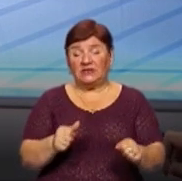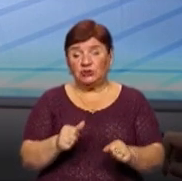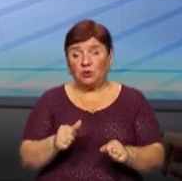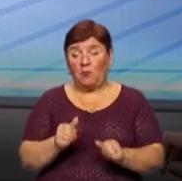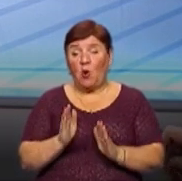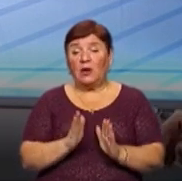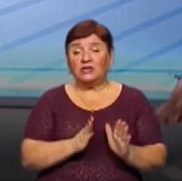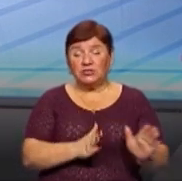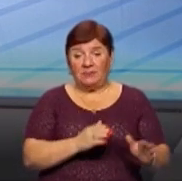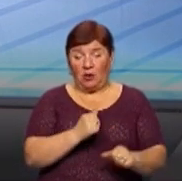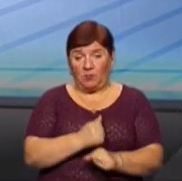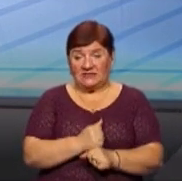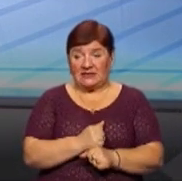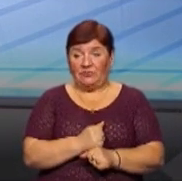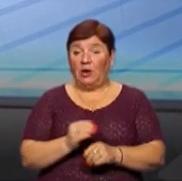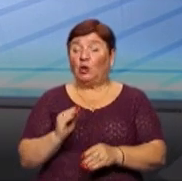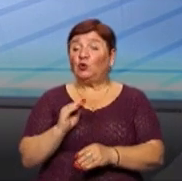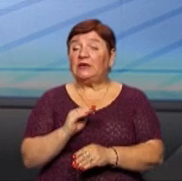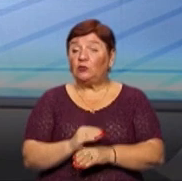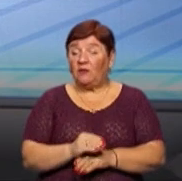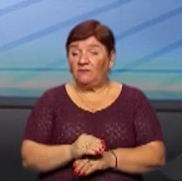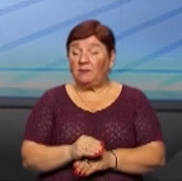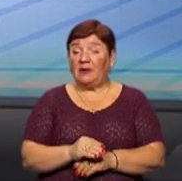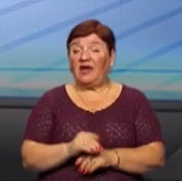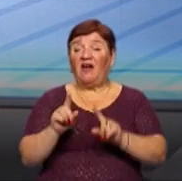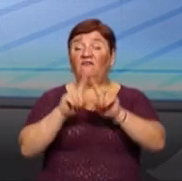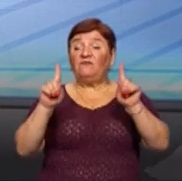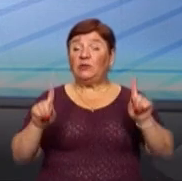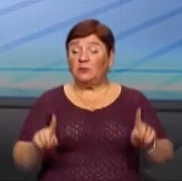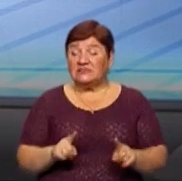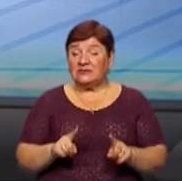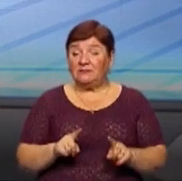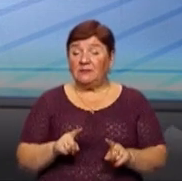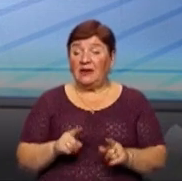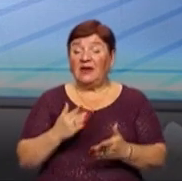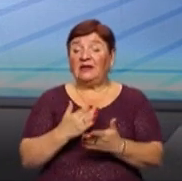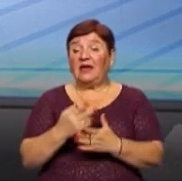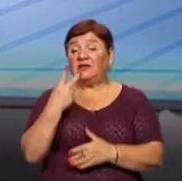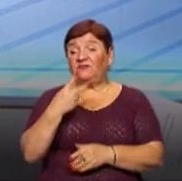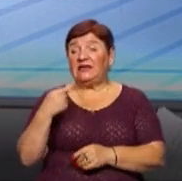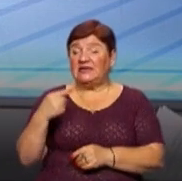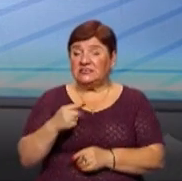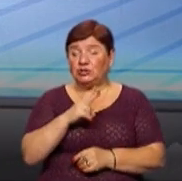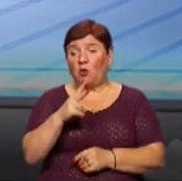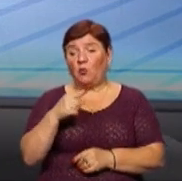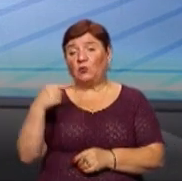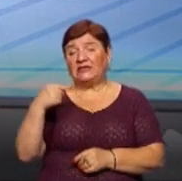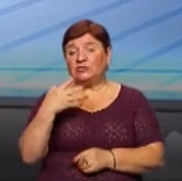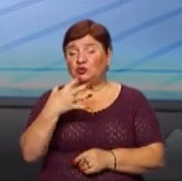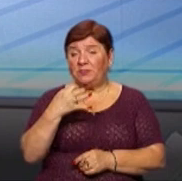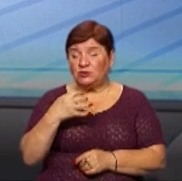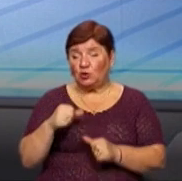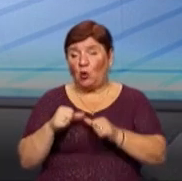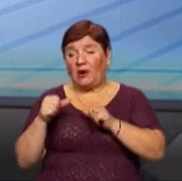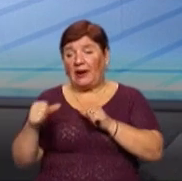режимі, скажімо. І додатковими відомостями пішла оплата, оці 2000, кому 1500,